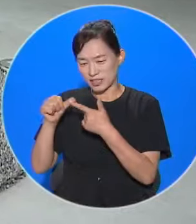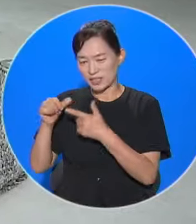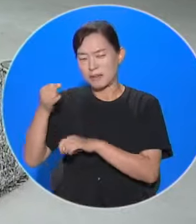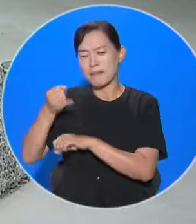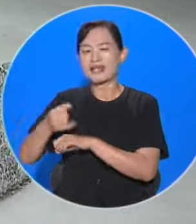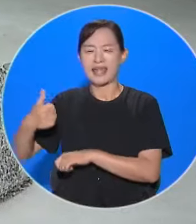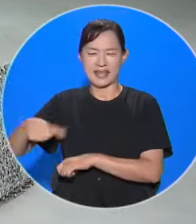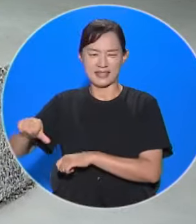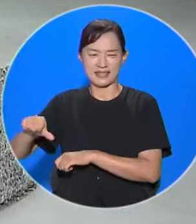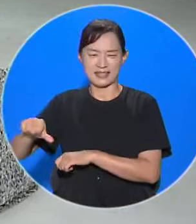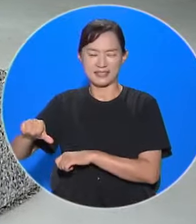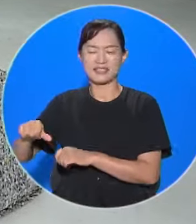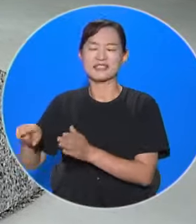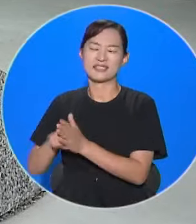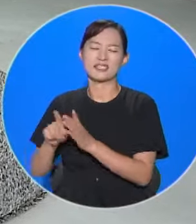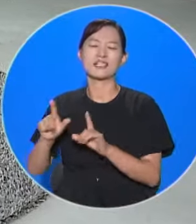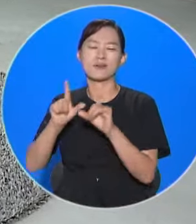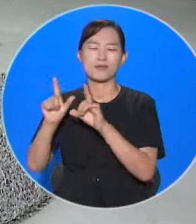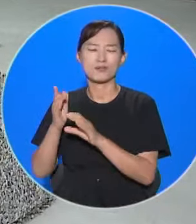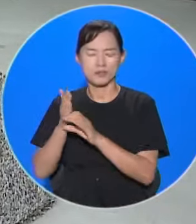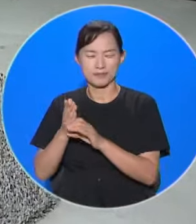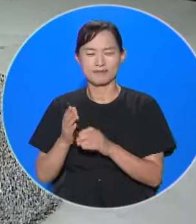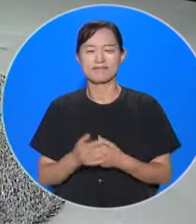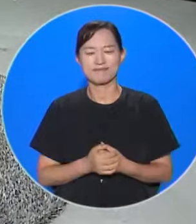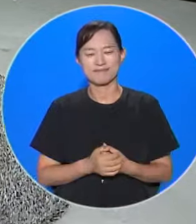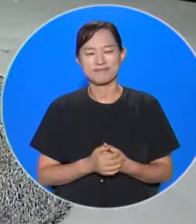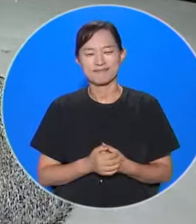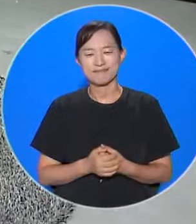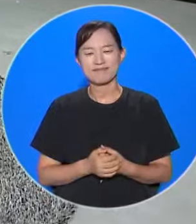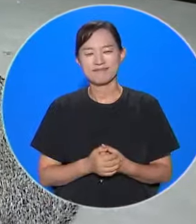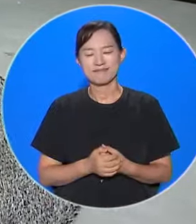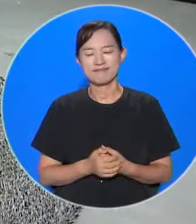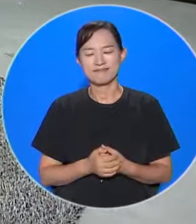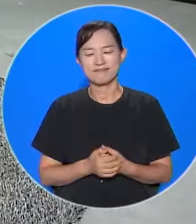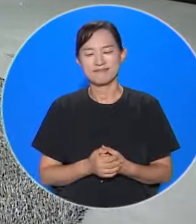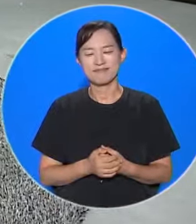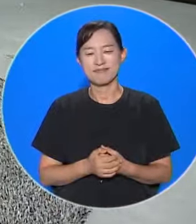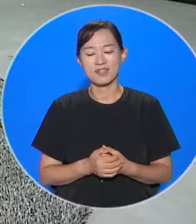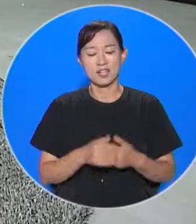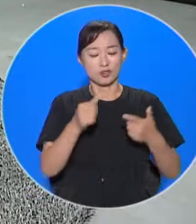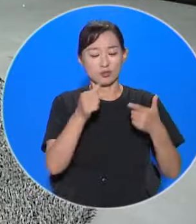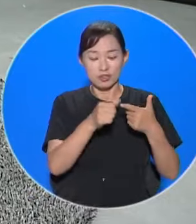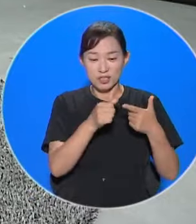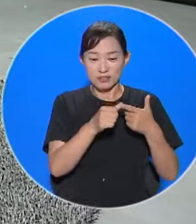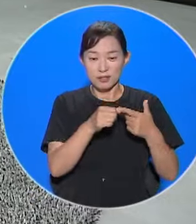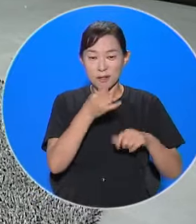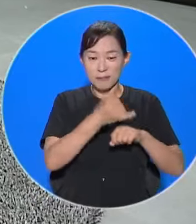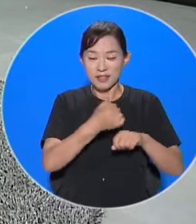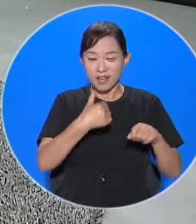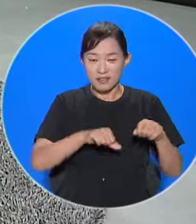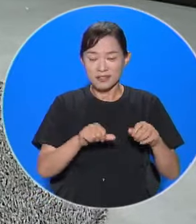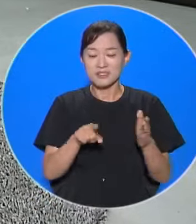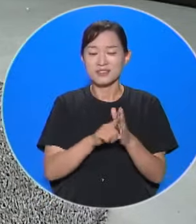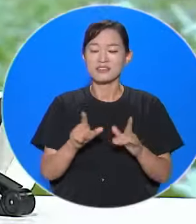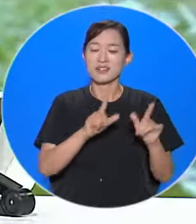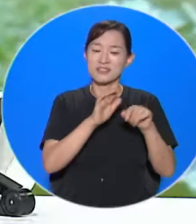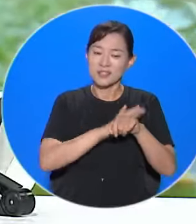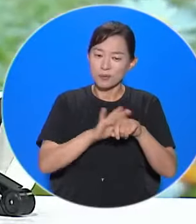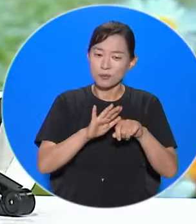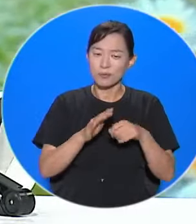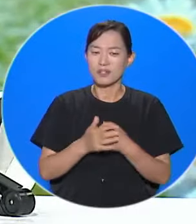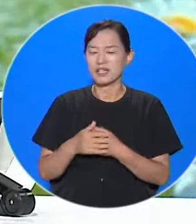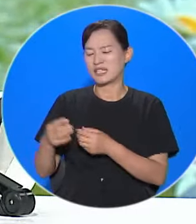아들하고네. 아, 둘째 아들하고 막내 아들은 신앙생활 잘하고. 네. 그다음에 또